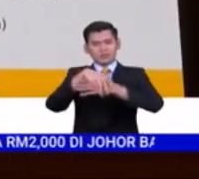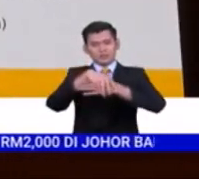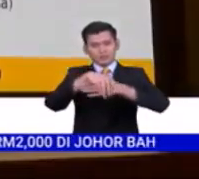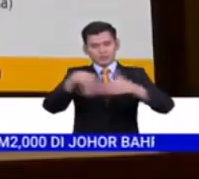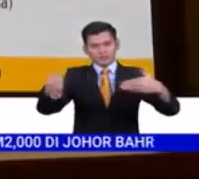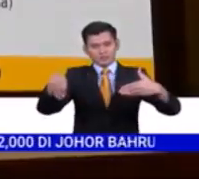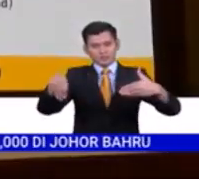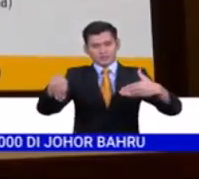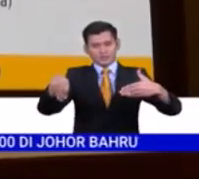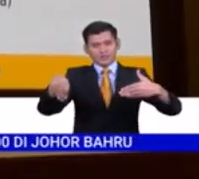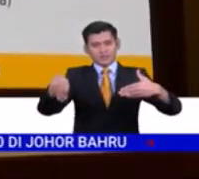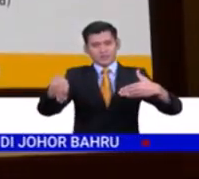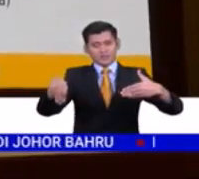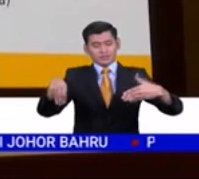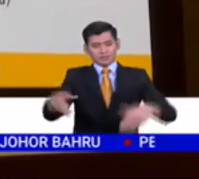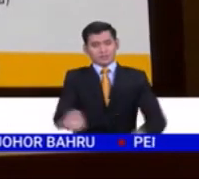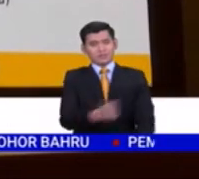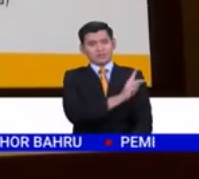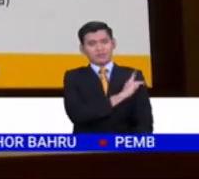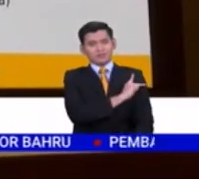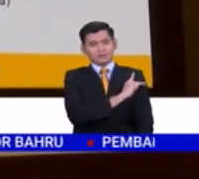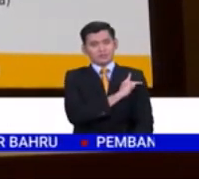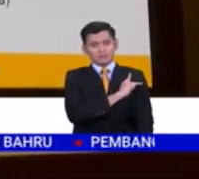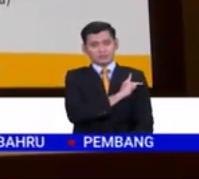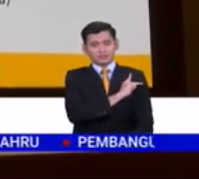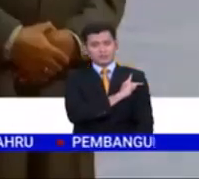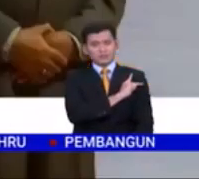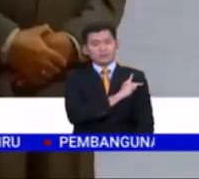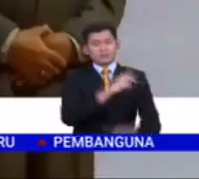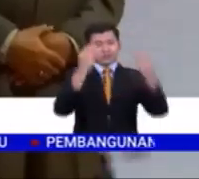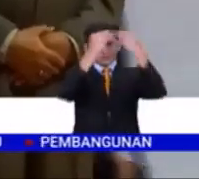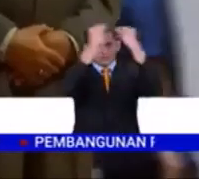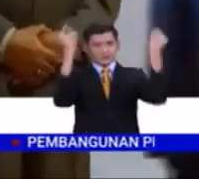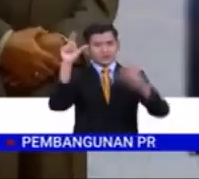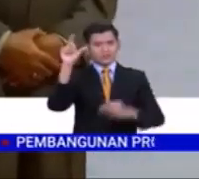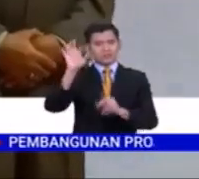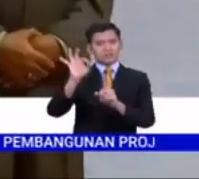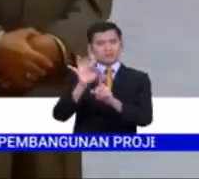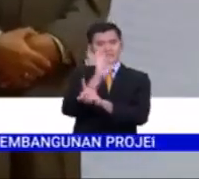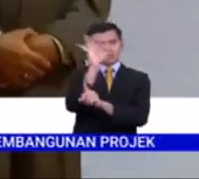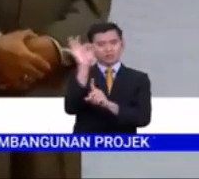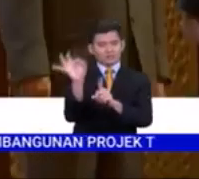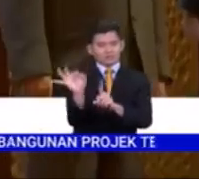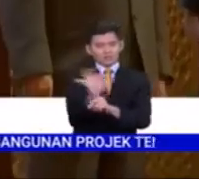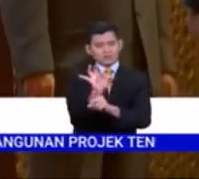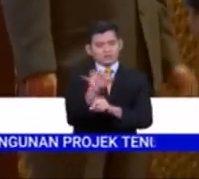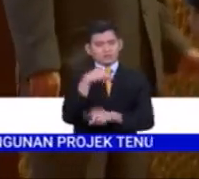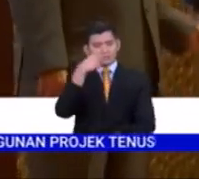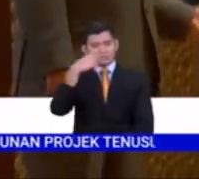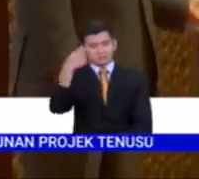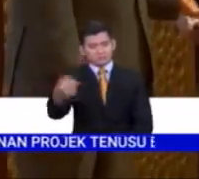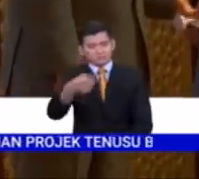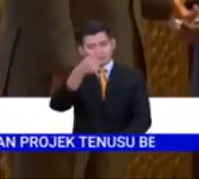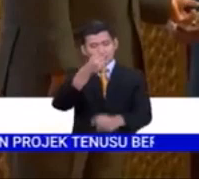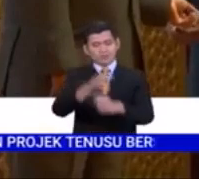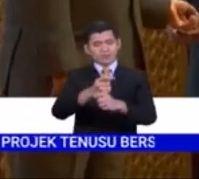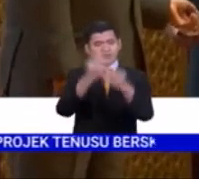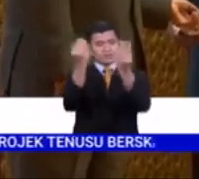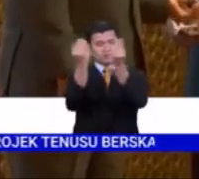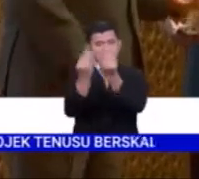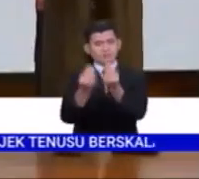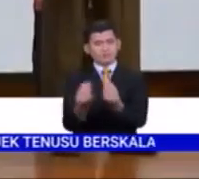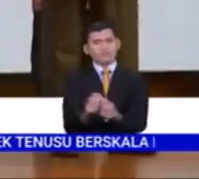Yang dipertua Main PP, Dato' Insinyur Ahmad Zakiuddin Abdul Rahman memaklumkan penetapan kadar